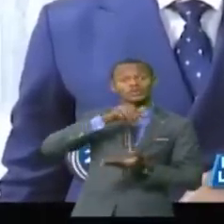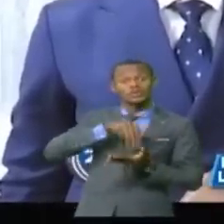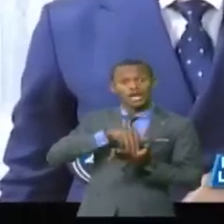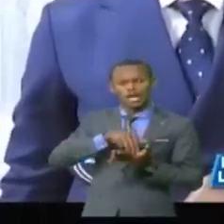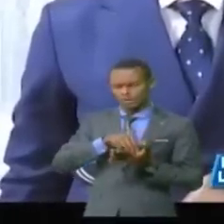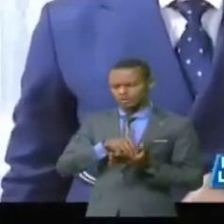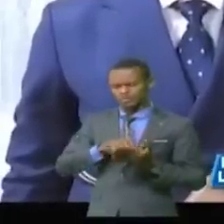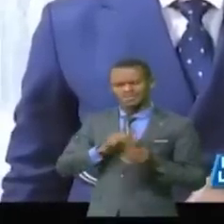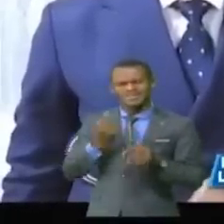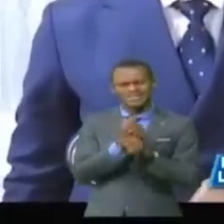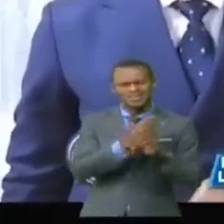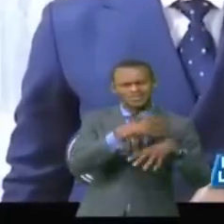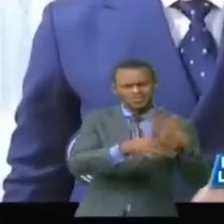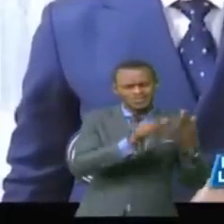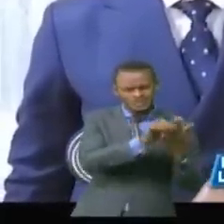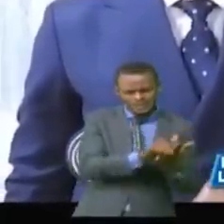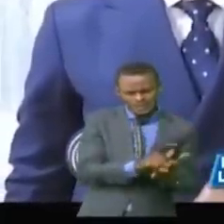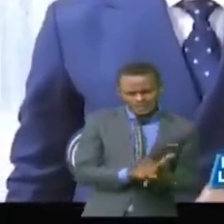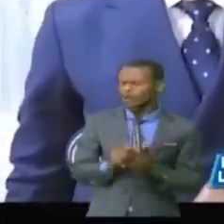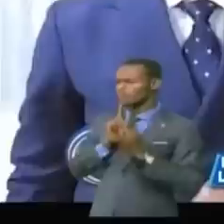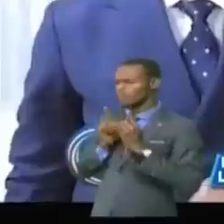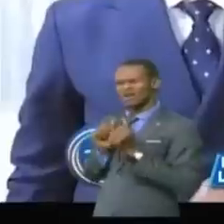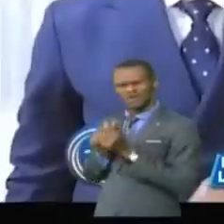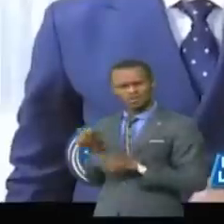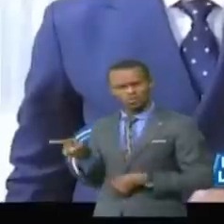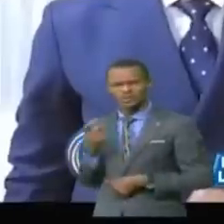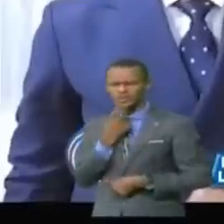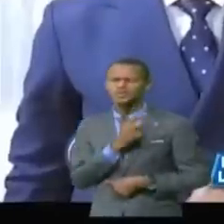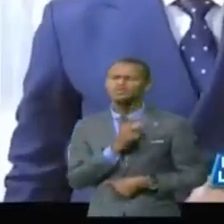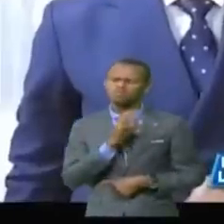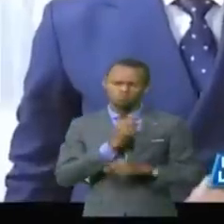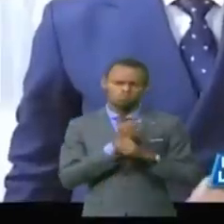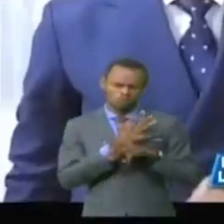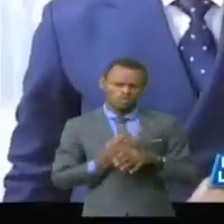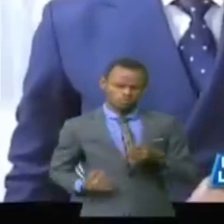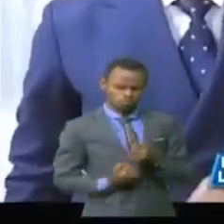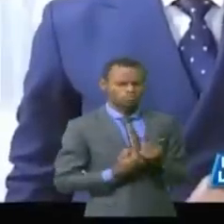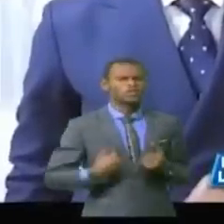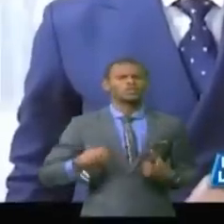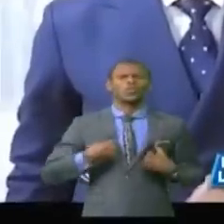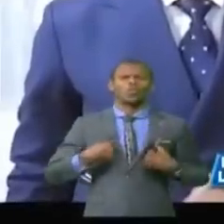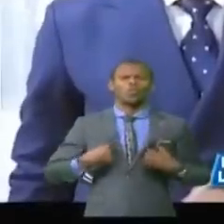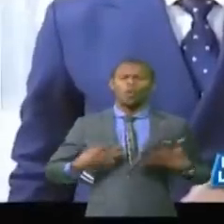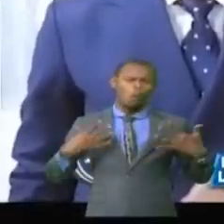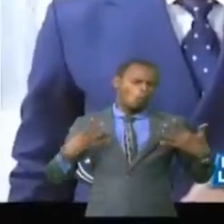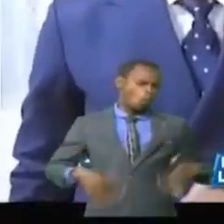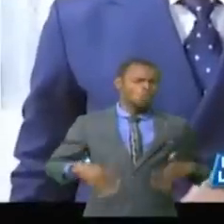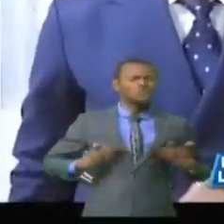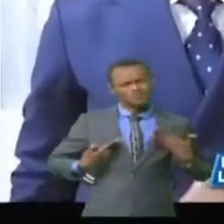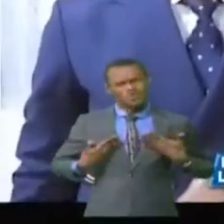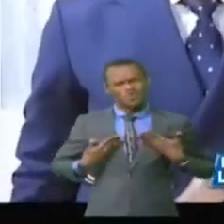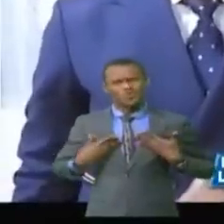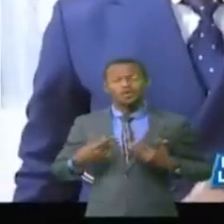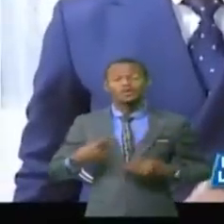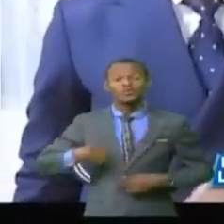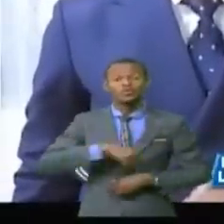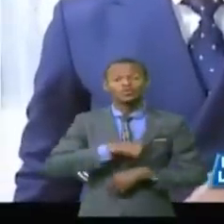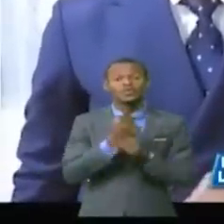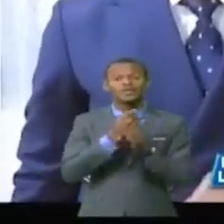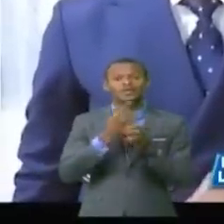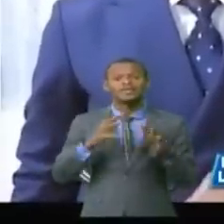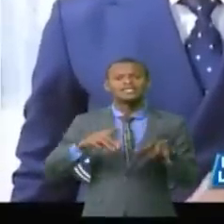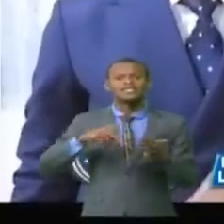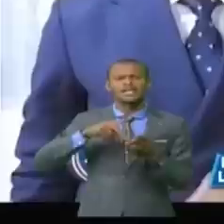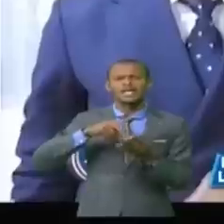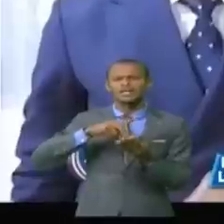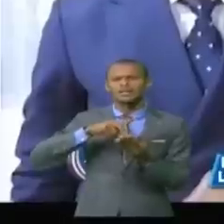a promis de nous accompagner, pas tout simplement dans le laboratoire de Lualaba que nous avons implémenté, mais dans les autres projets